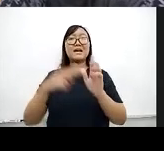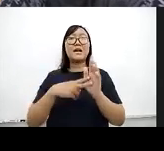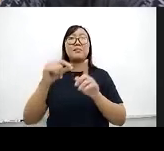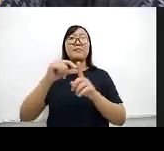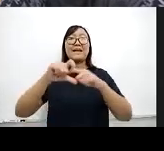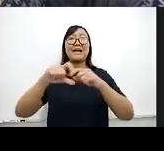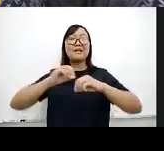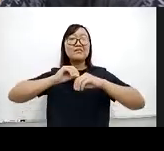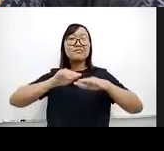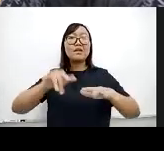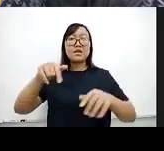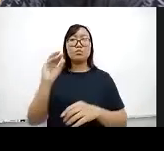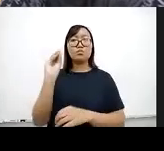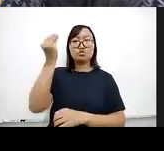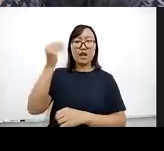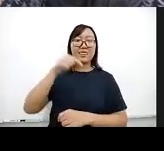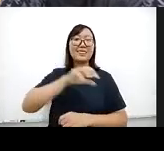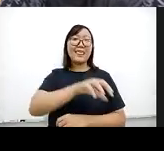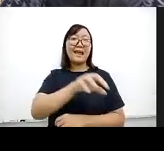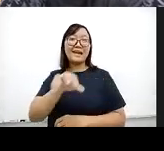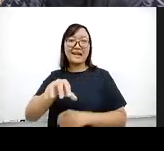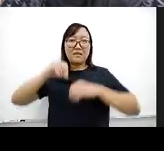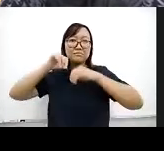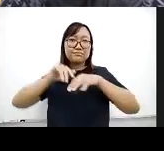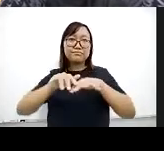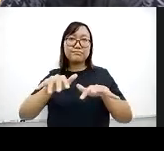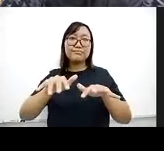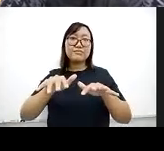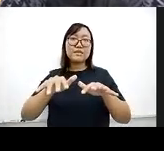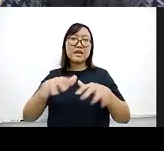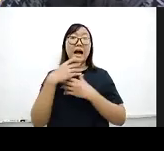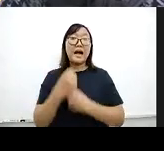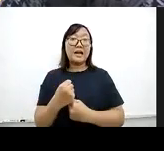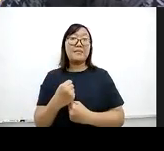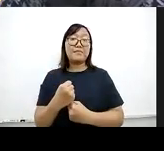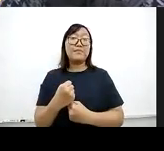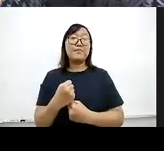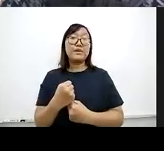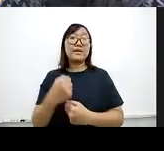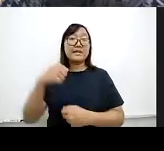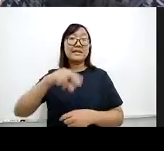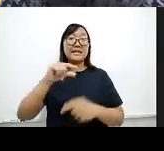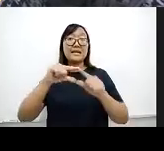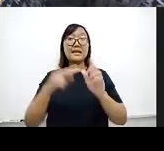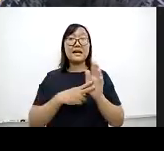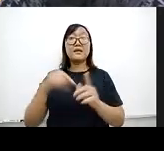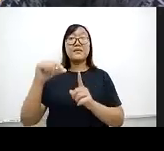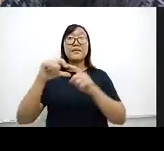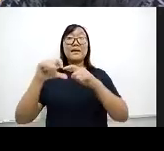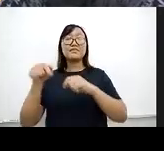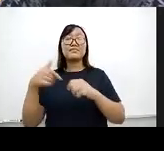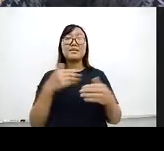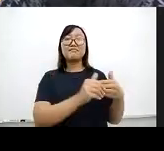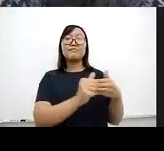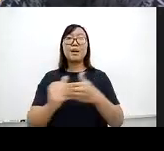dan harapan kami sebagai pemerintah tentunya adalah lam berharap bahwa pantai ini menjadi semacam gaidens itu